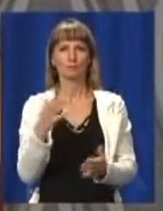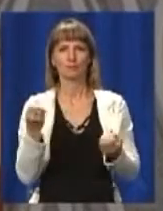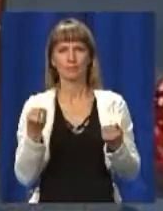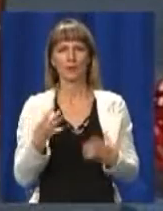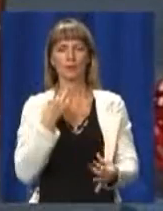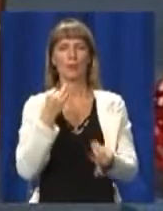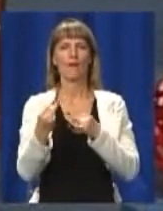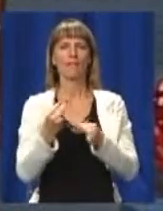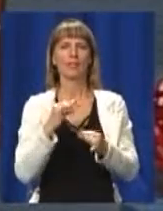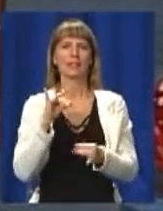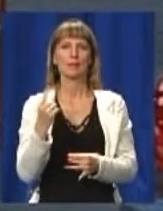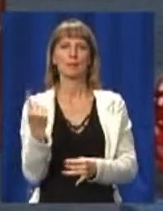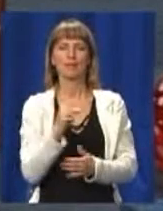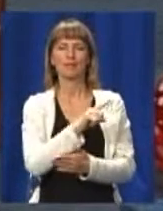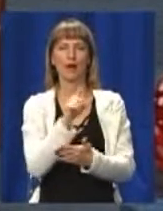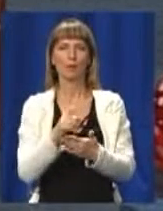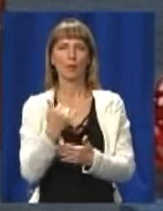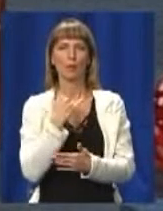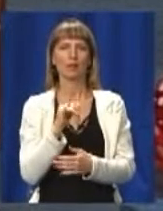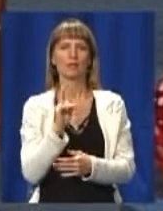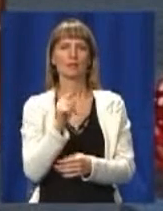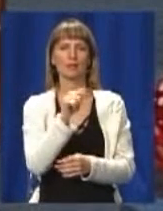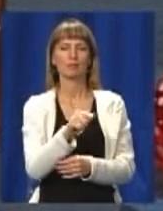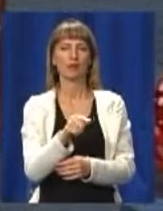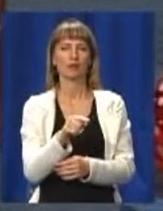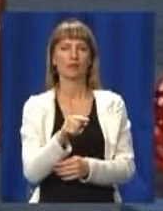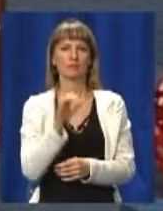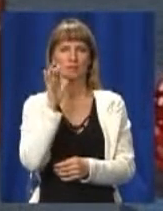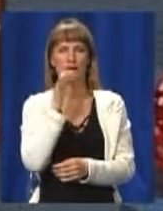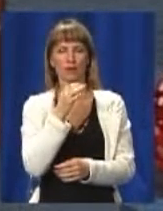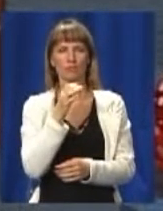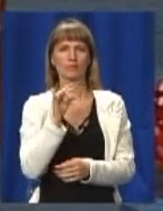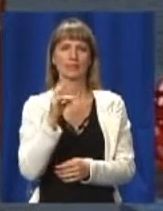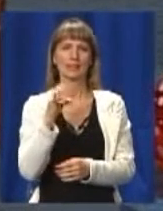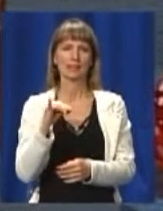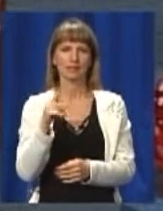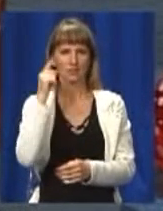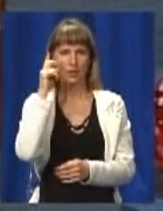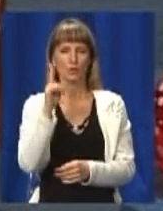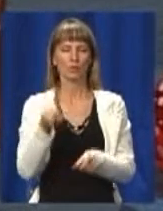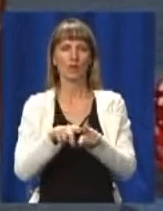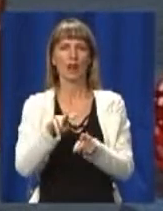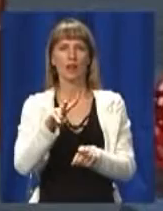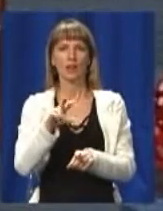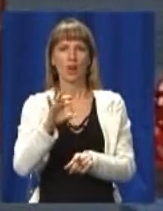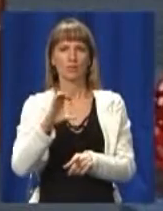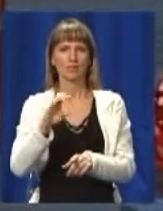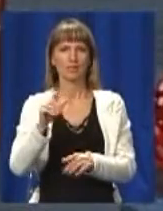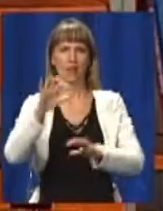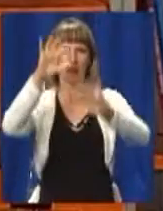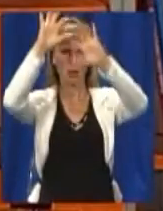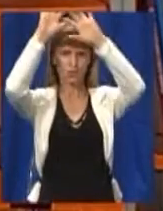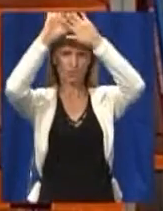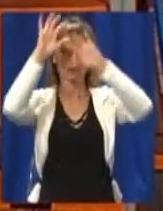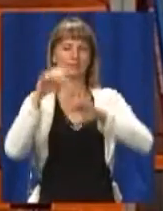б поговорити. І от перше питання в мене до тебе таке, ну, начебто і серйозно, начебто і ні. Ти знаєш, хто такий Лось?